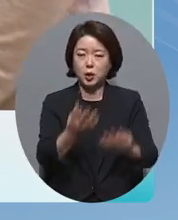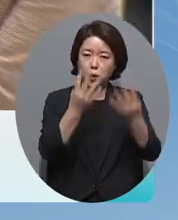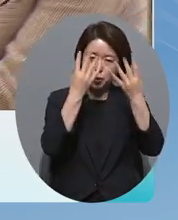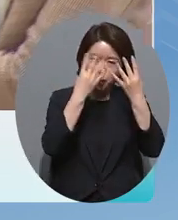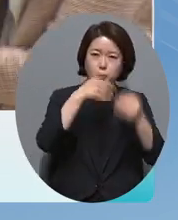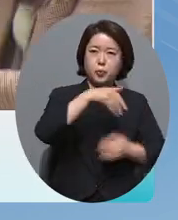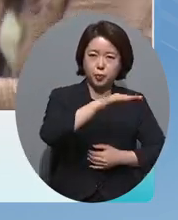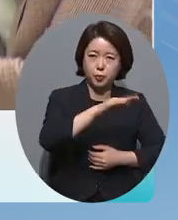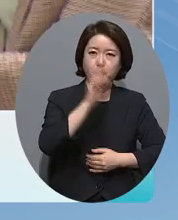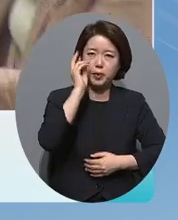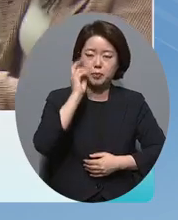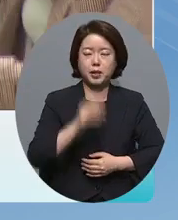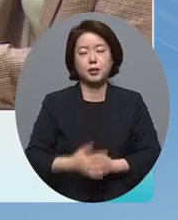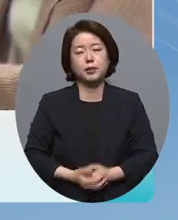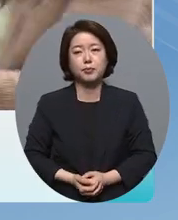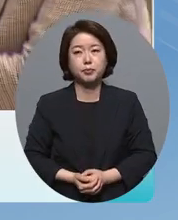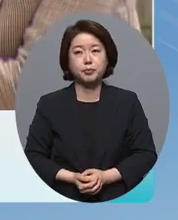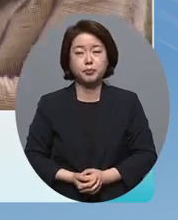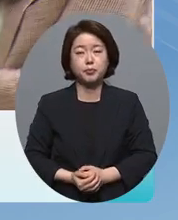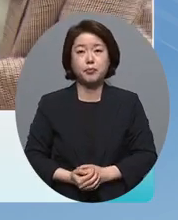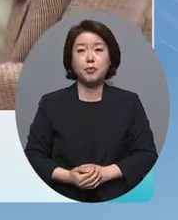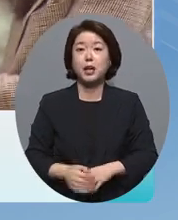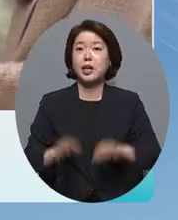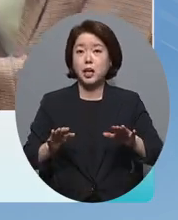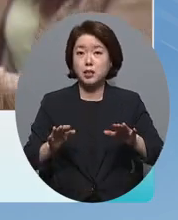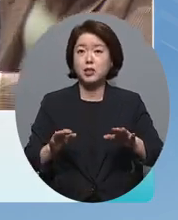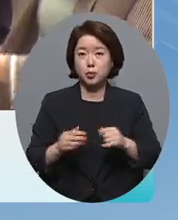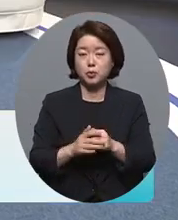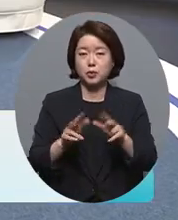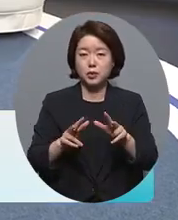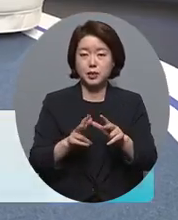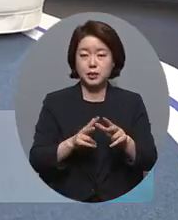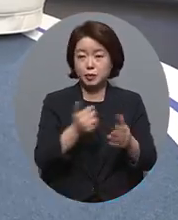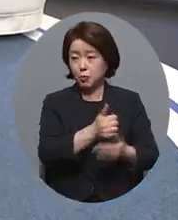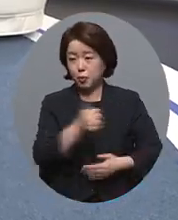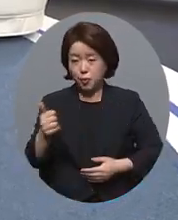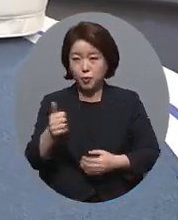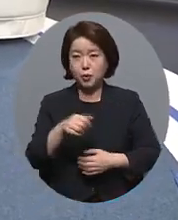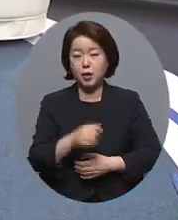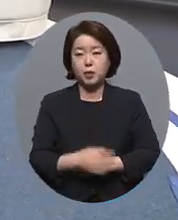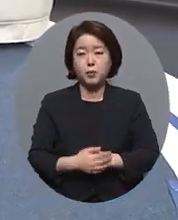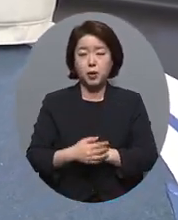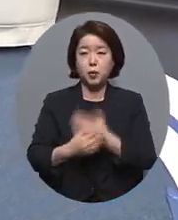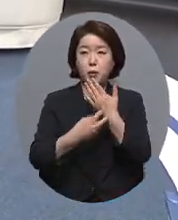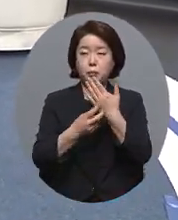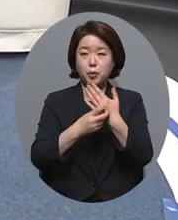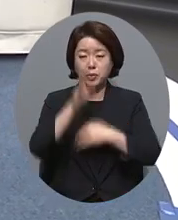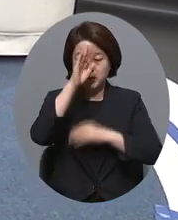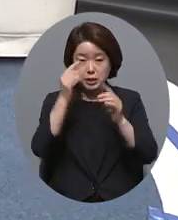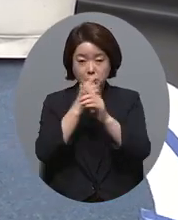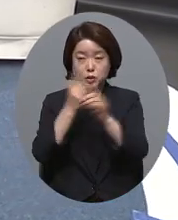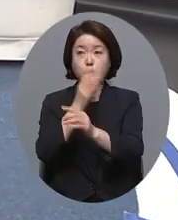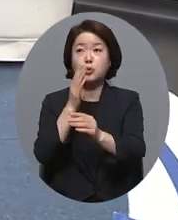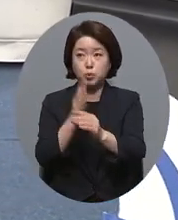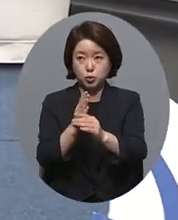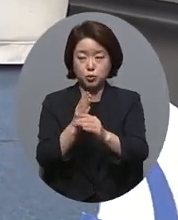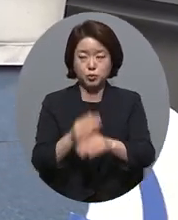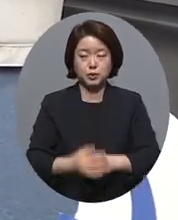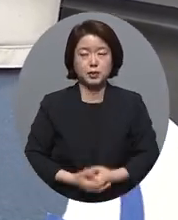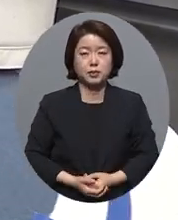가능성도 배제할 수 없을 것 같습니다 아니 왜냐하면 현재도 지금 나와서 병원에서 치료를 받고 있어요 지금 그렇죠 현재